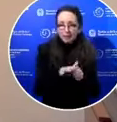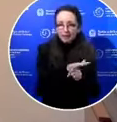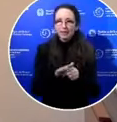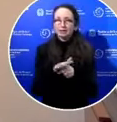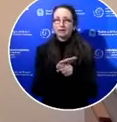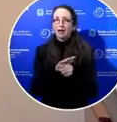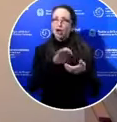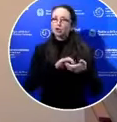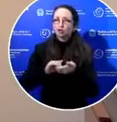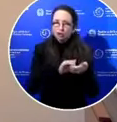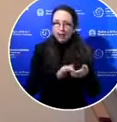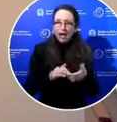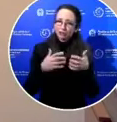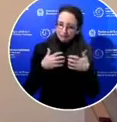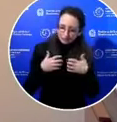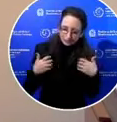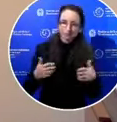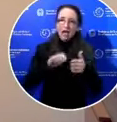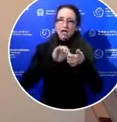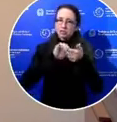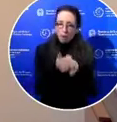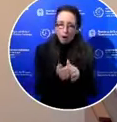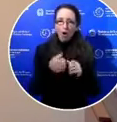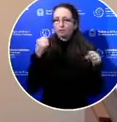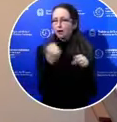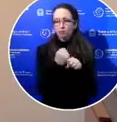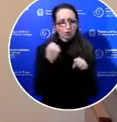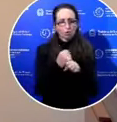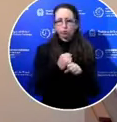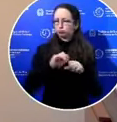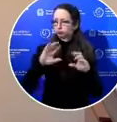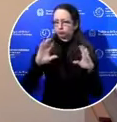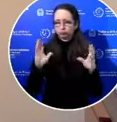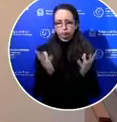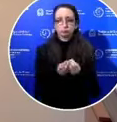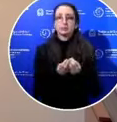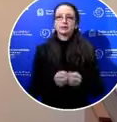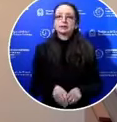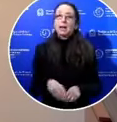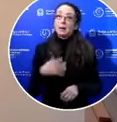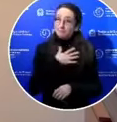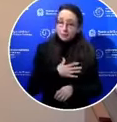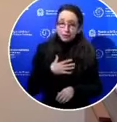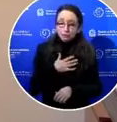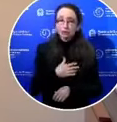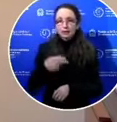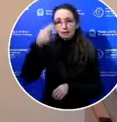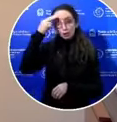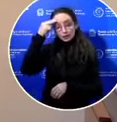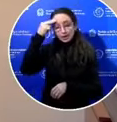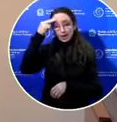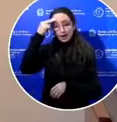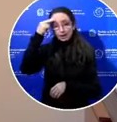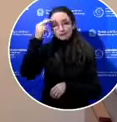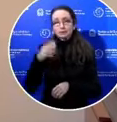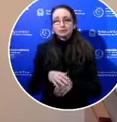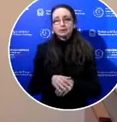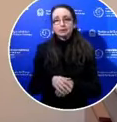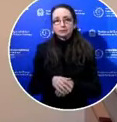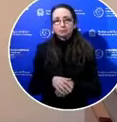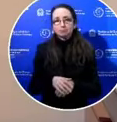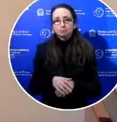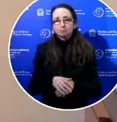dello sport e del lavoro. Mi fa piacere peraltro ricordare come siano state avviate significative interlocuzioni con